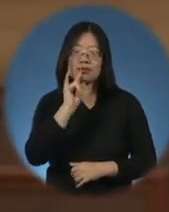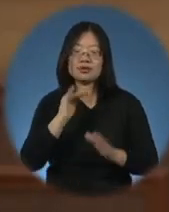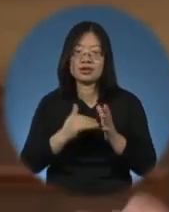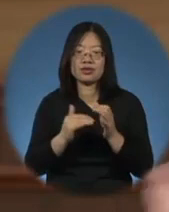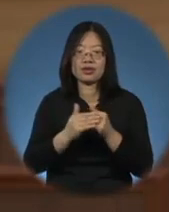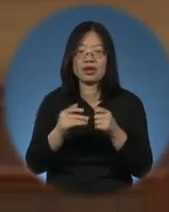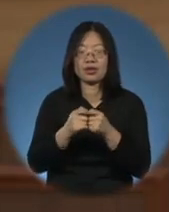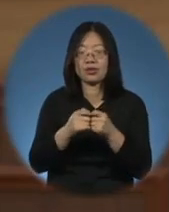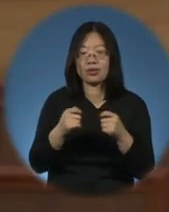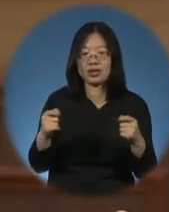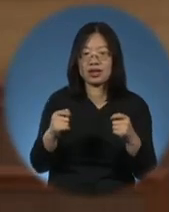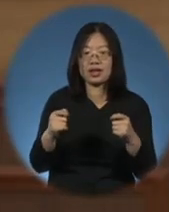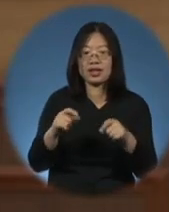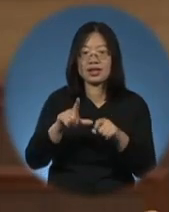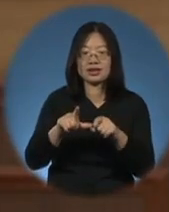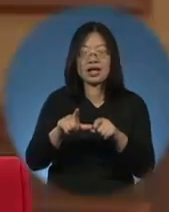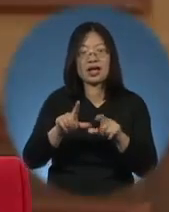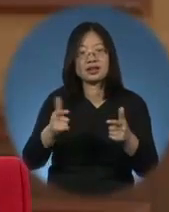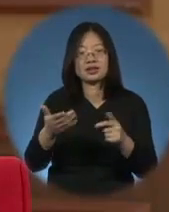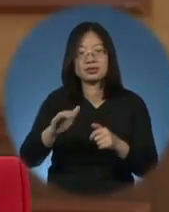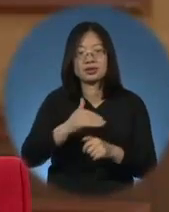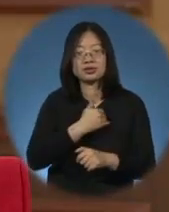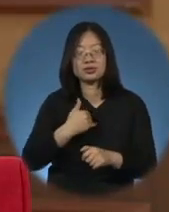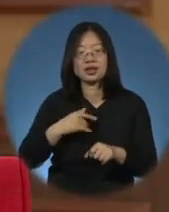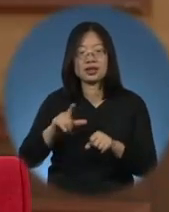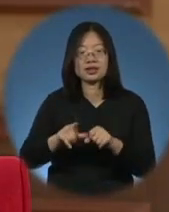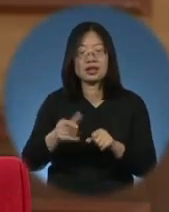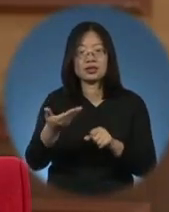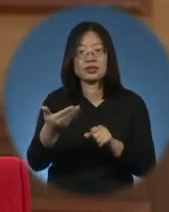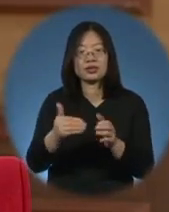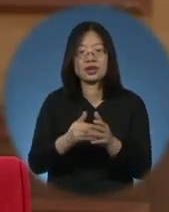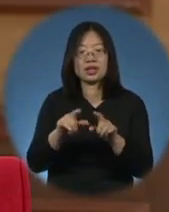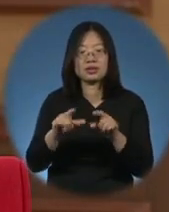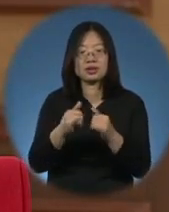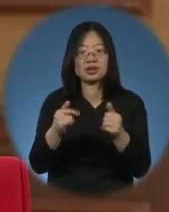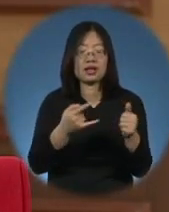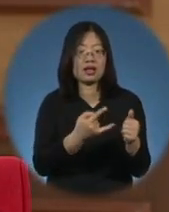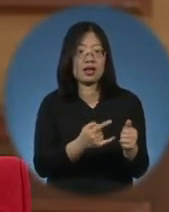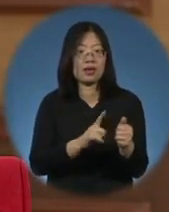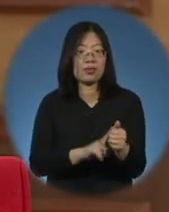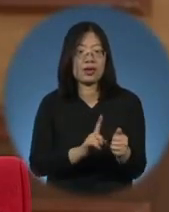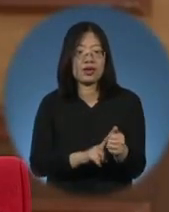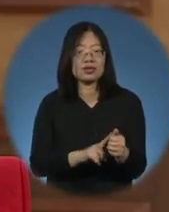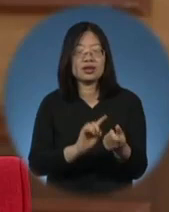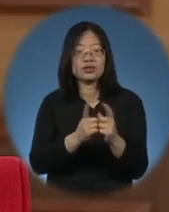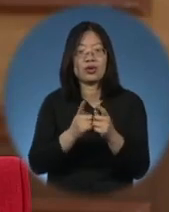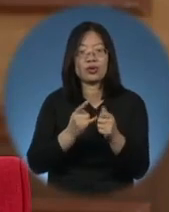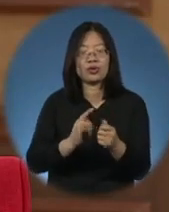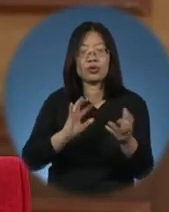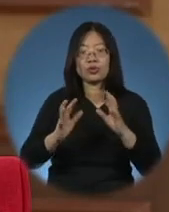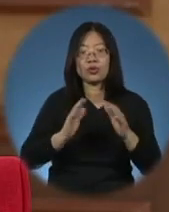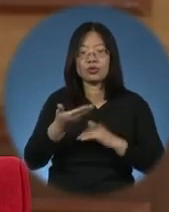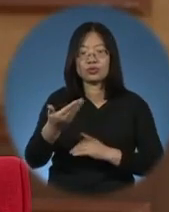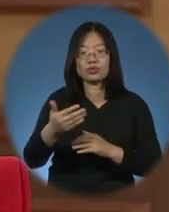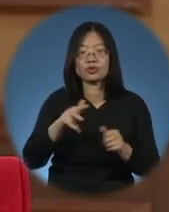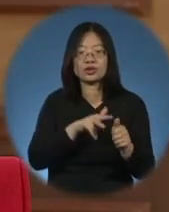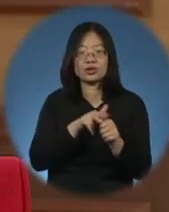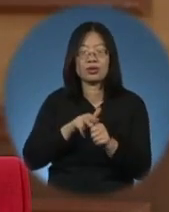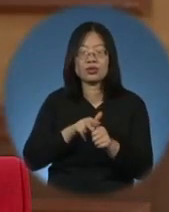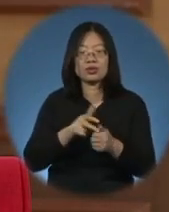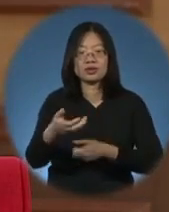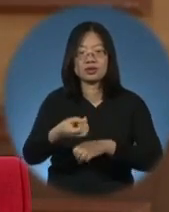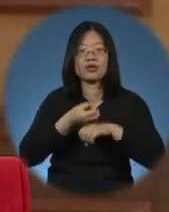네. 아주 오랜 시간은 아니지만 충분한 시간을 주고 일반 사람들에게 서로 토론하고 정보를